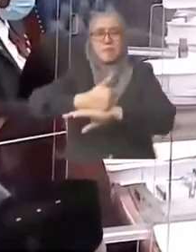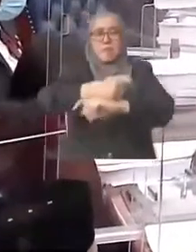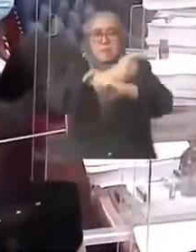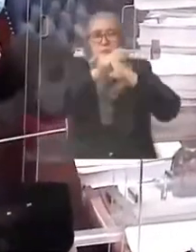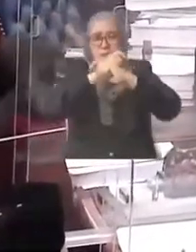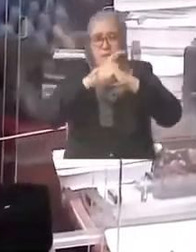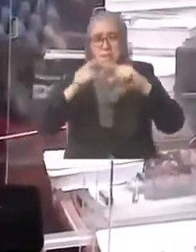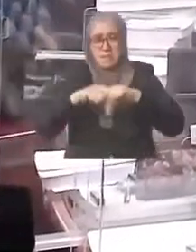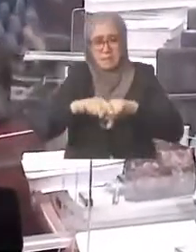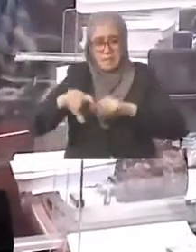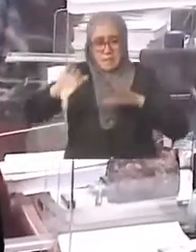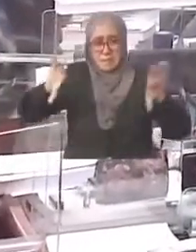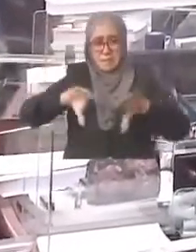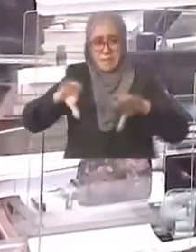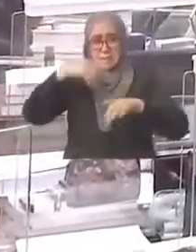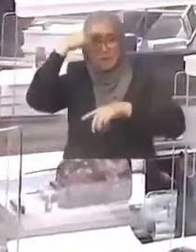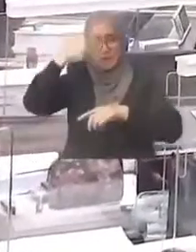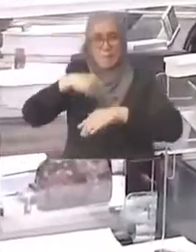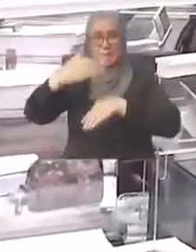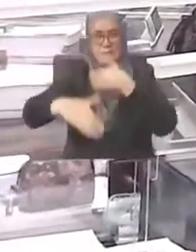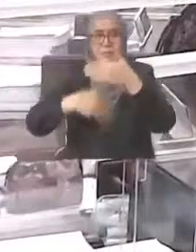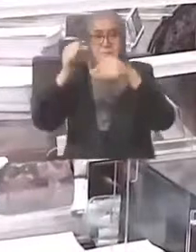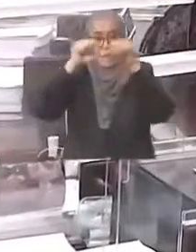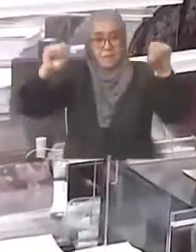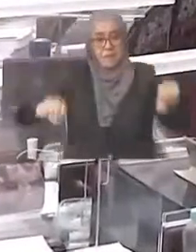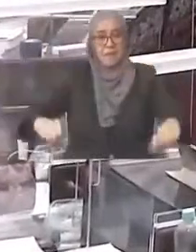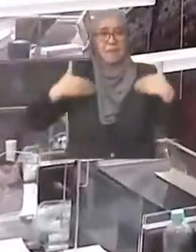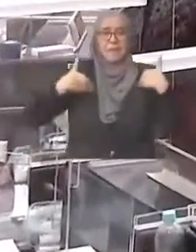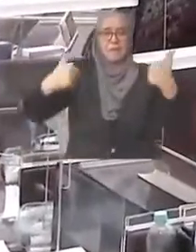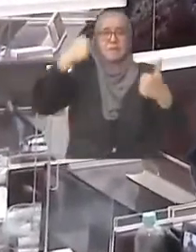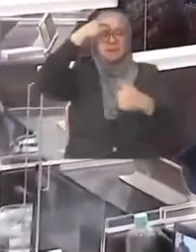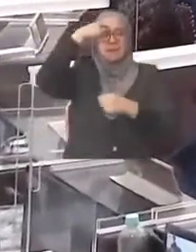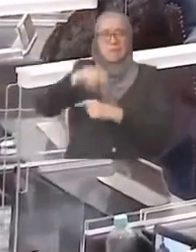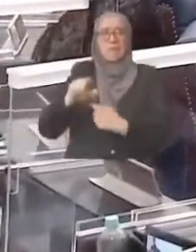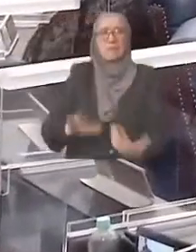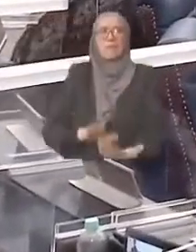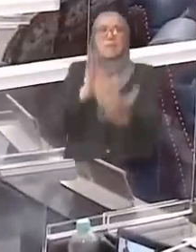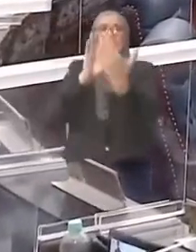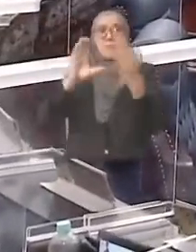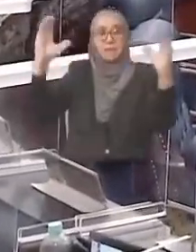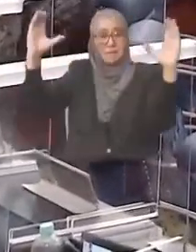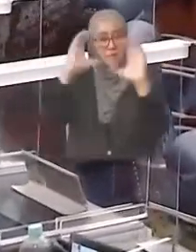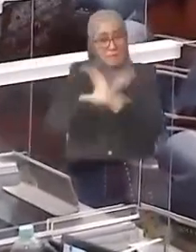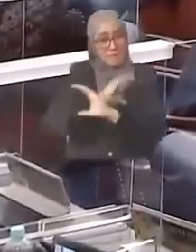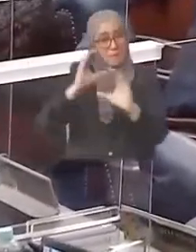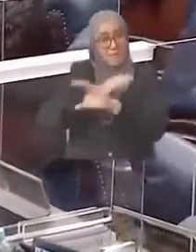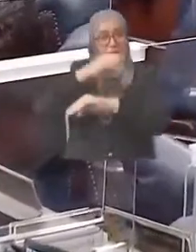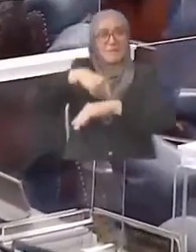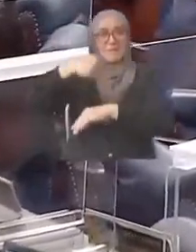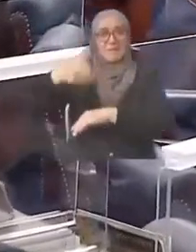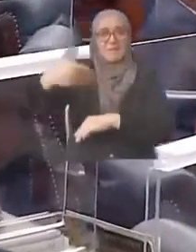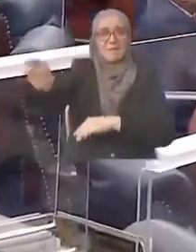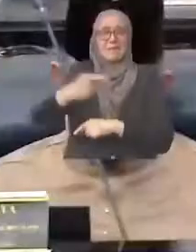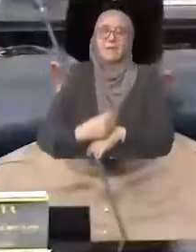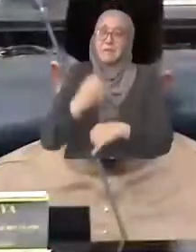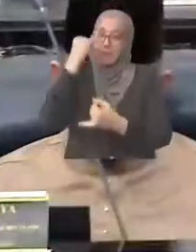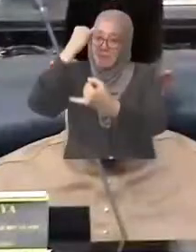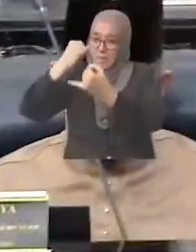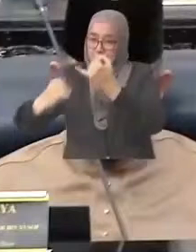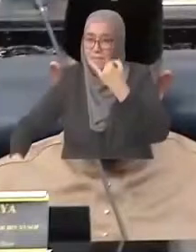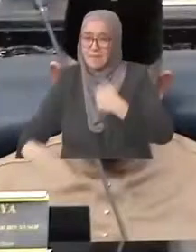perniagaan dan sistem kesehatan dalam menemani cabaran mendatang akhirnya melangkah ke hadapan